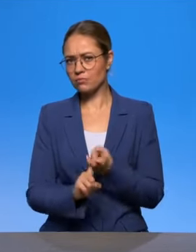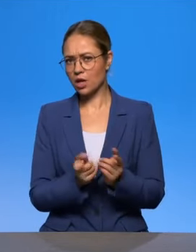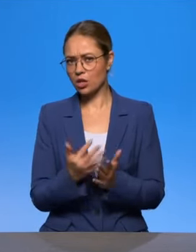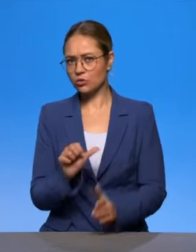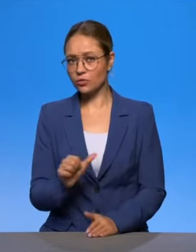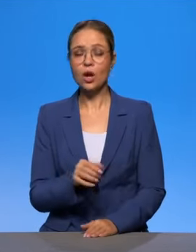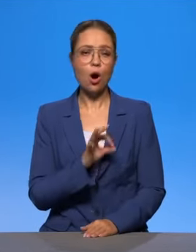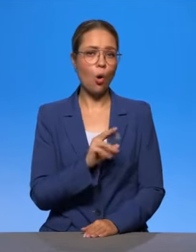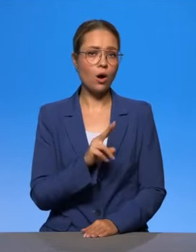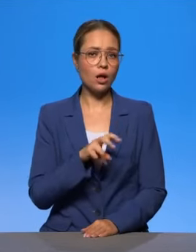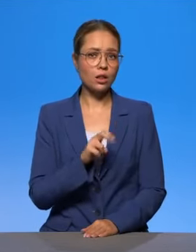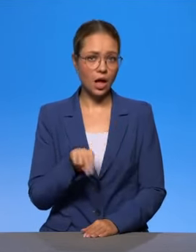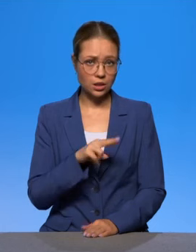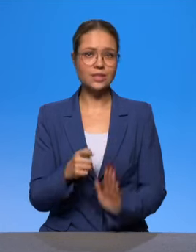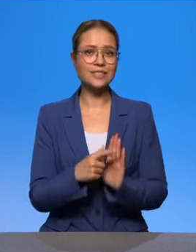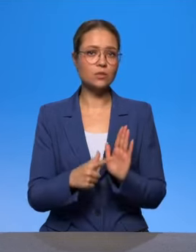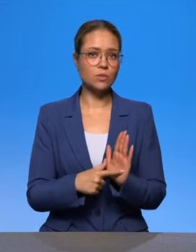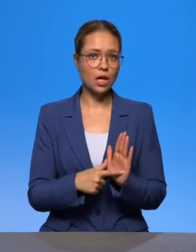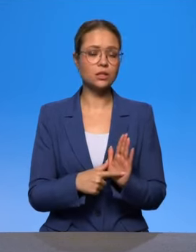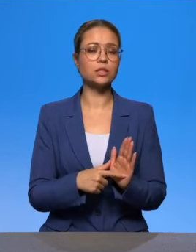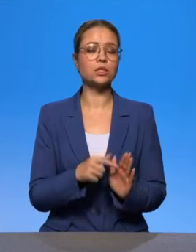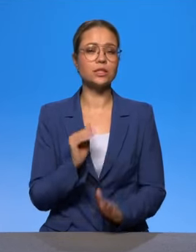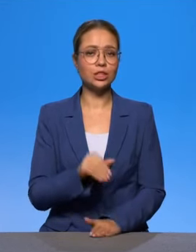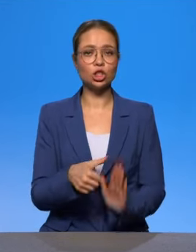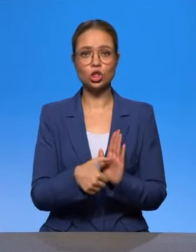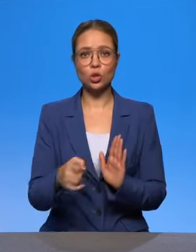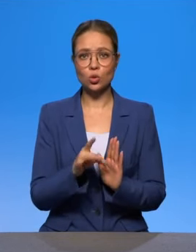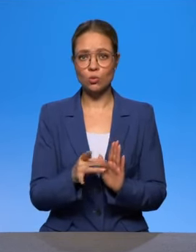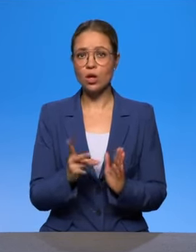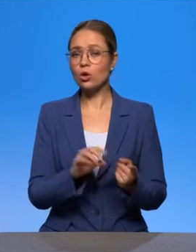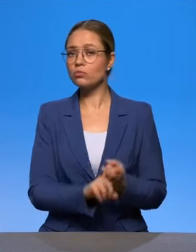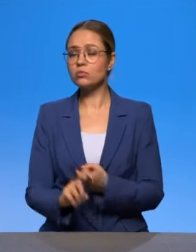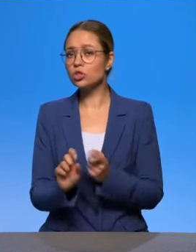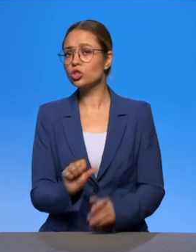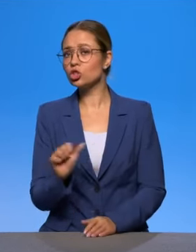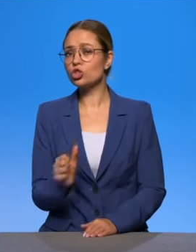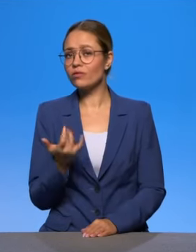Оклад 17-600. Оклад, понятно. Думали, с Нового года? Какое количество часов вы работаете?